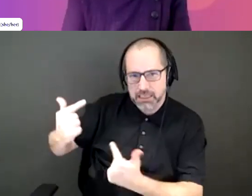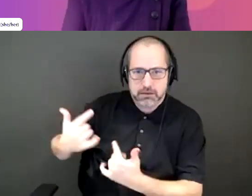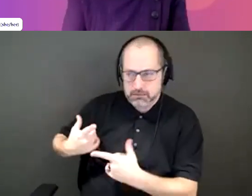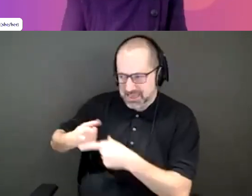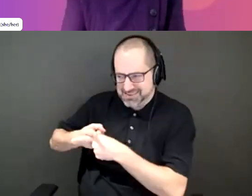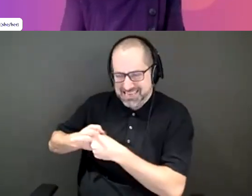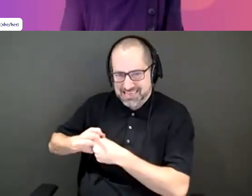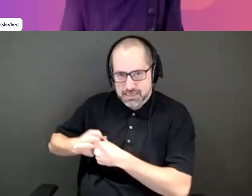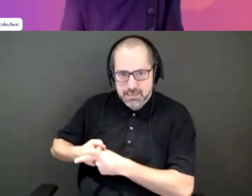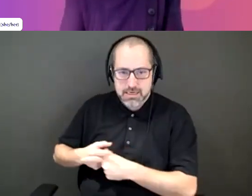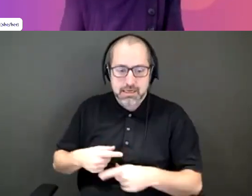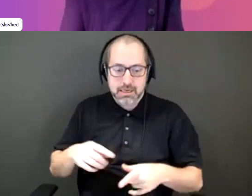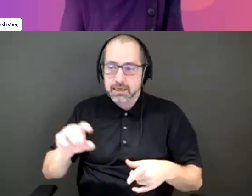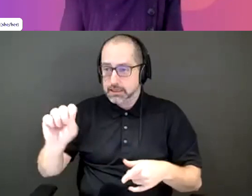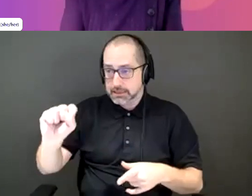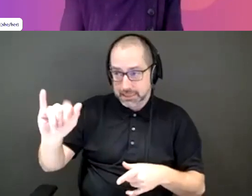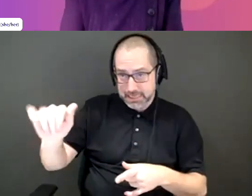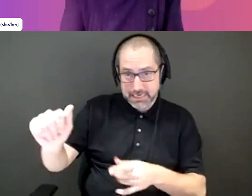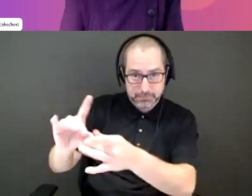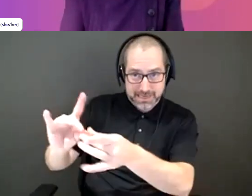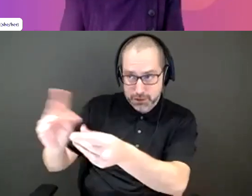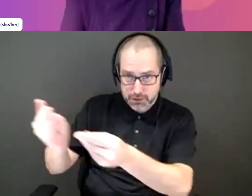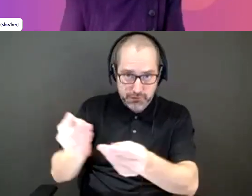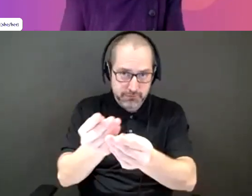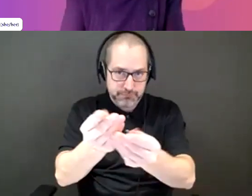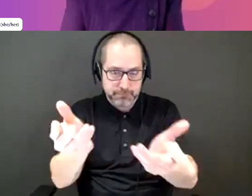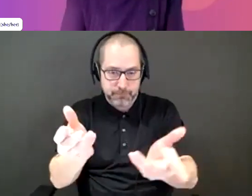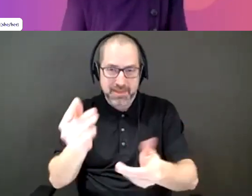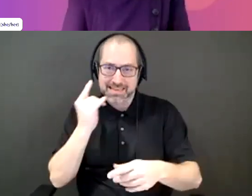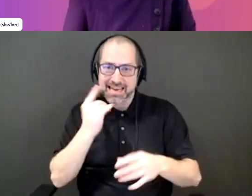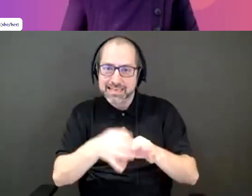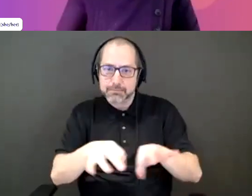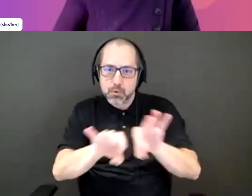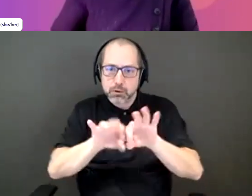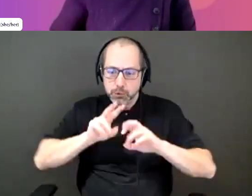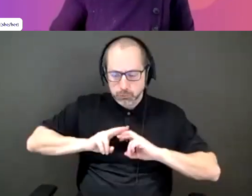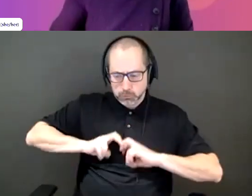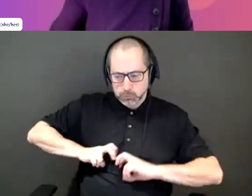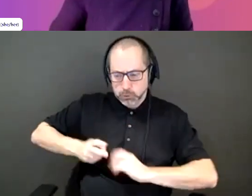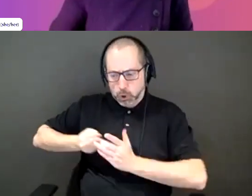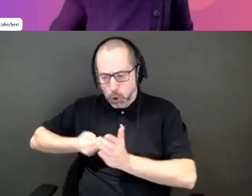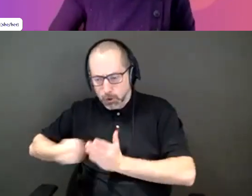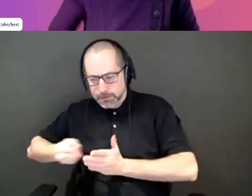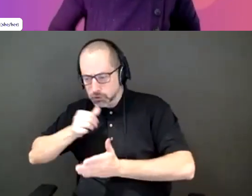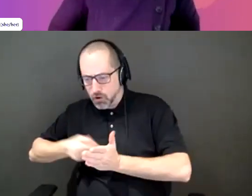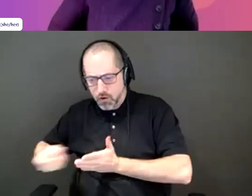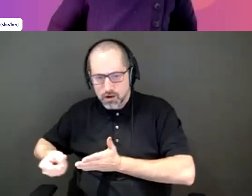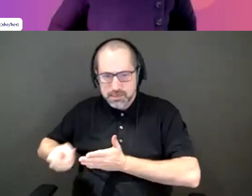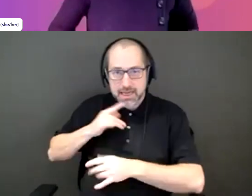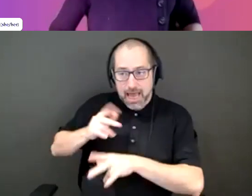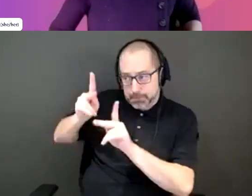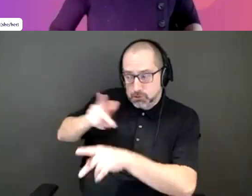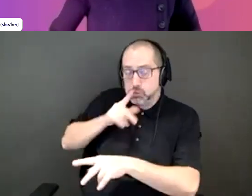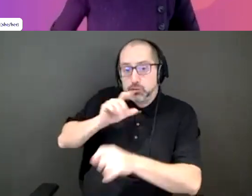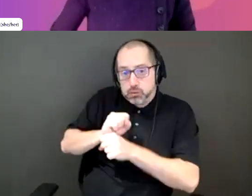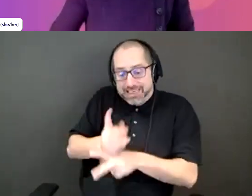et c'est Lina vient de me dire je pense que c'est important de vérifier l'authenticité quelqu'un